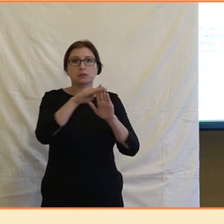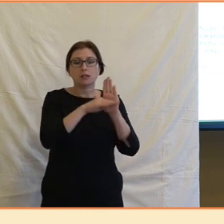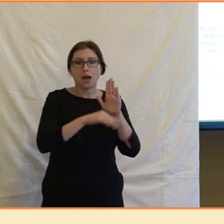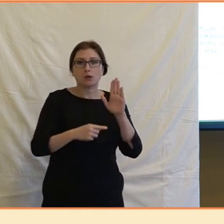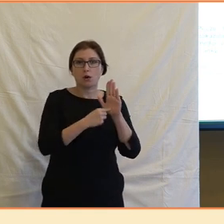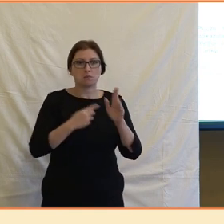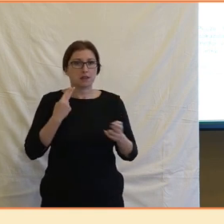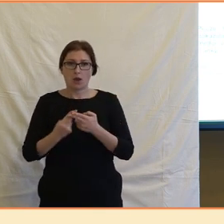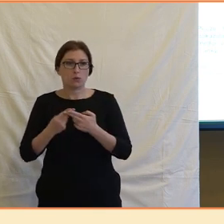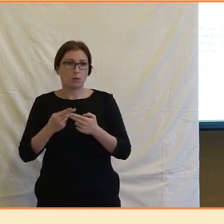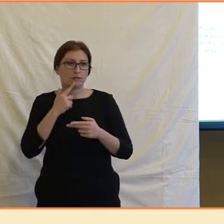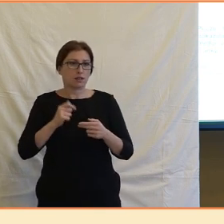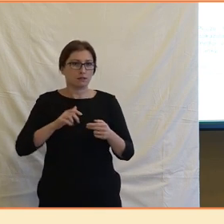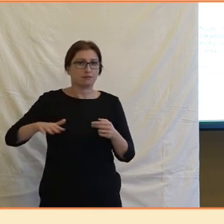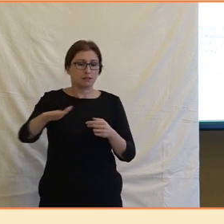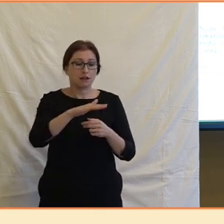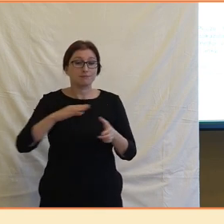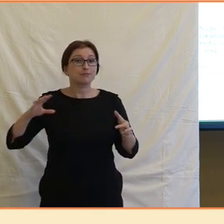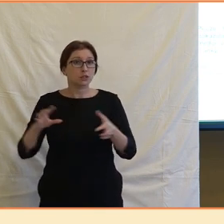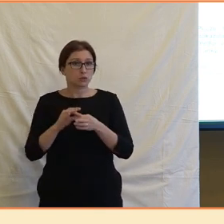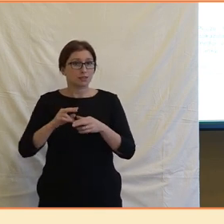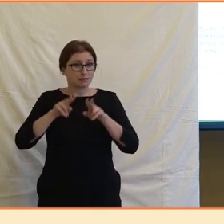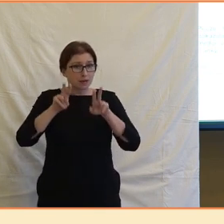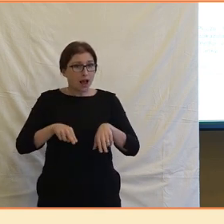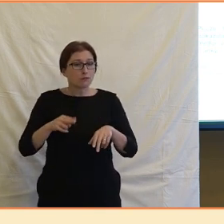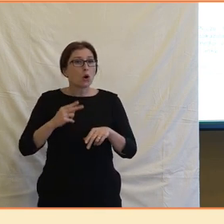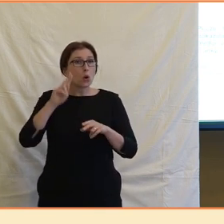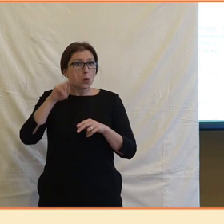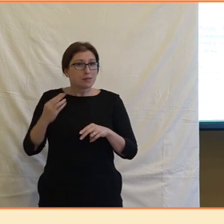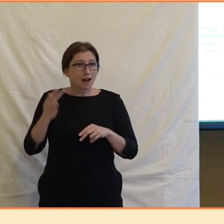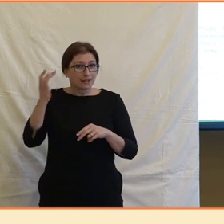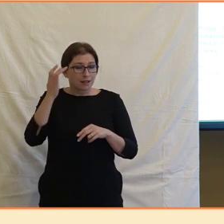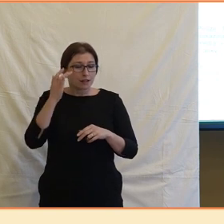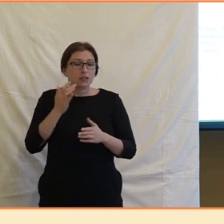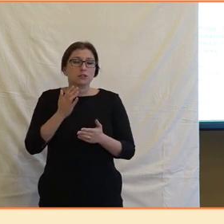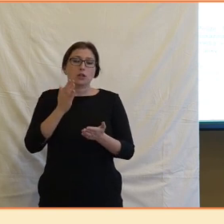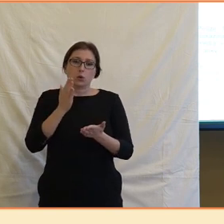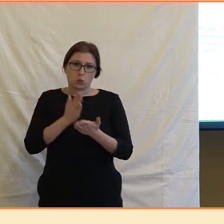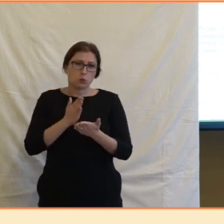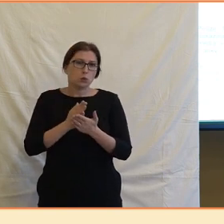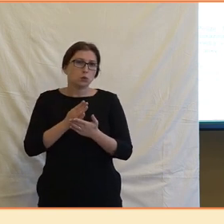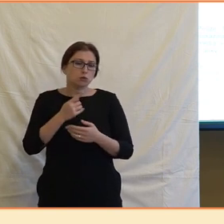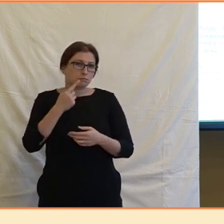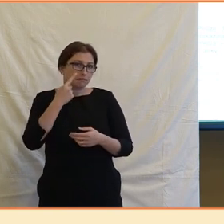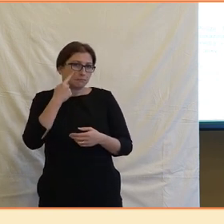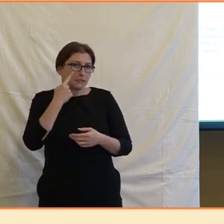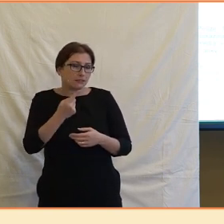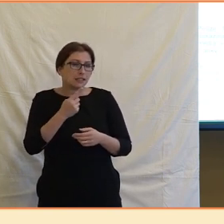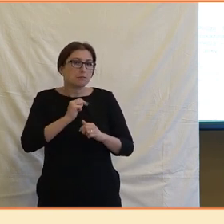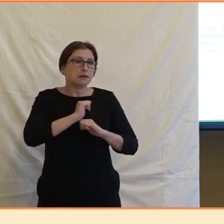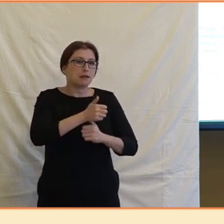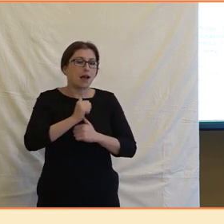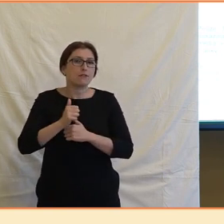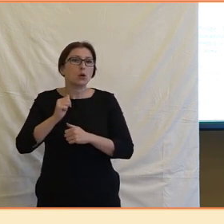standardům. V oblasti práva umělé inteligence se totiž už začínáme setkávat i s návrhy